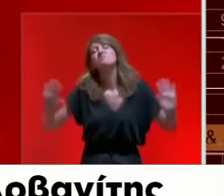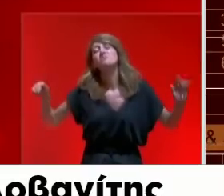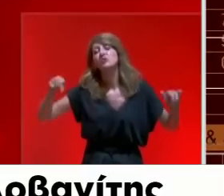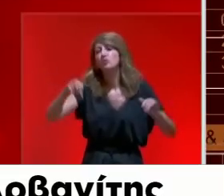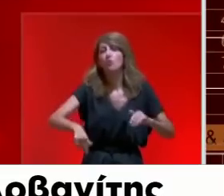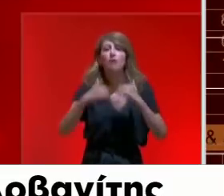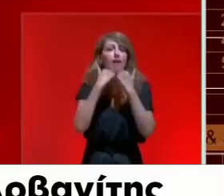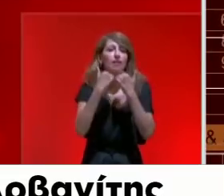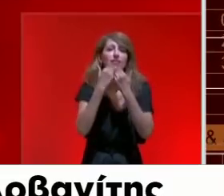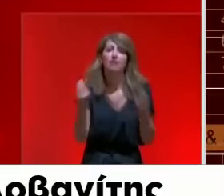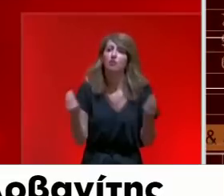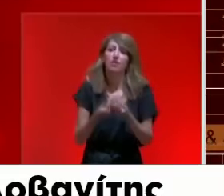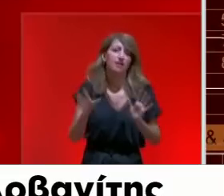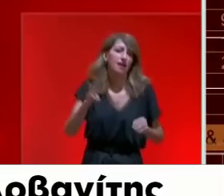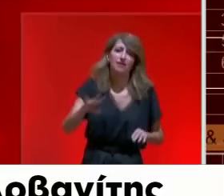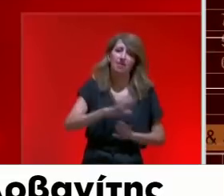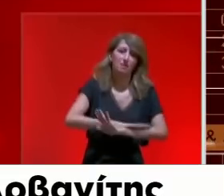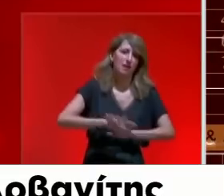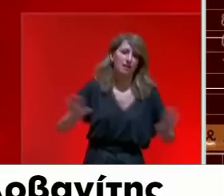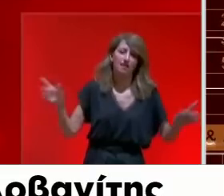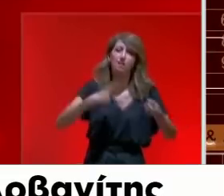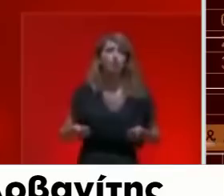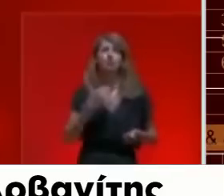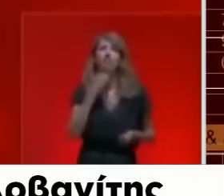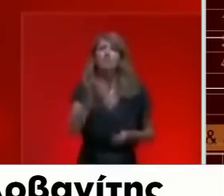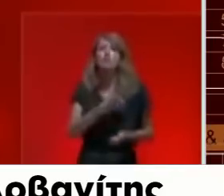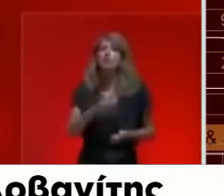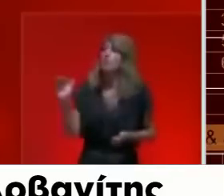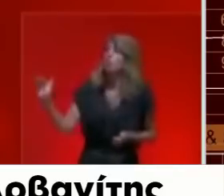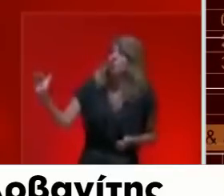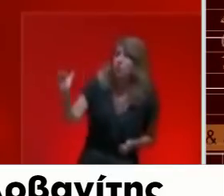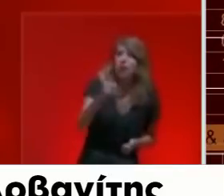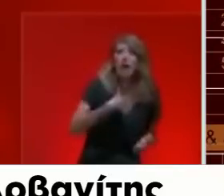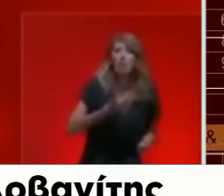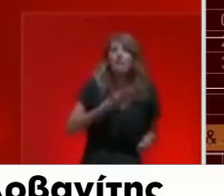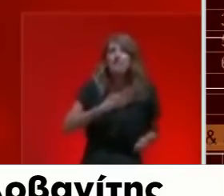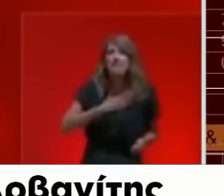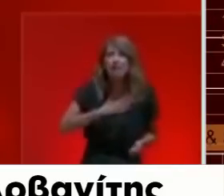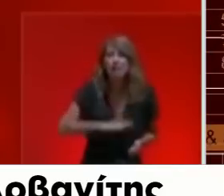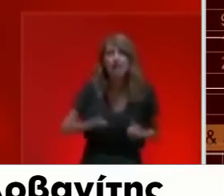Στο λόγο της τιμής μου δεν το γνωρίζω αυτό. Πάντως, εκτίμηση ζητώ, δεν εννοώ.